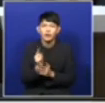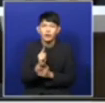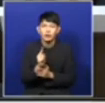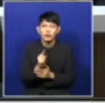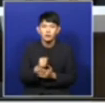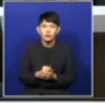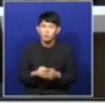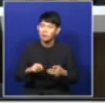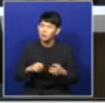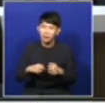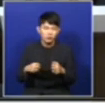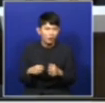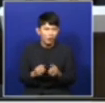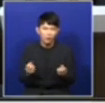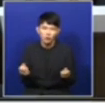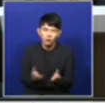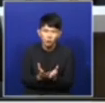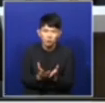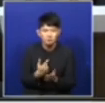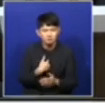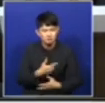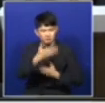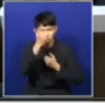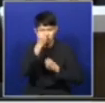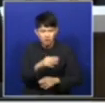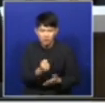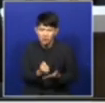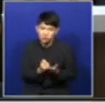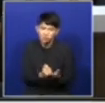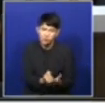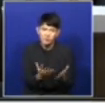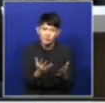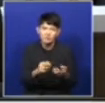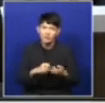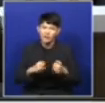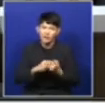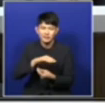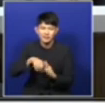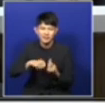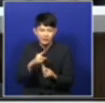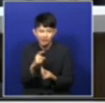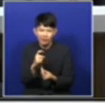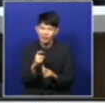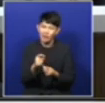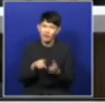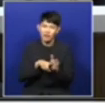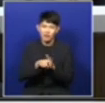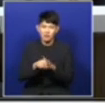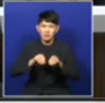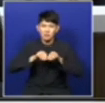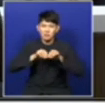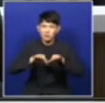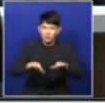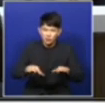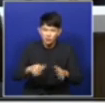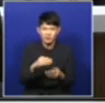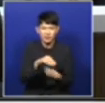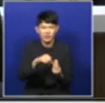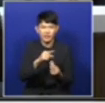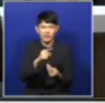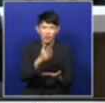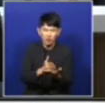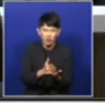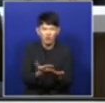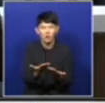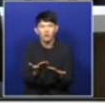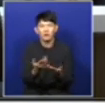ำเติมในภาวะที่เศรษฐกิจฝืดเคืองในภาวะที่การระบาดของโควิดเกิดการหยุดชะงักเงินกะสภาพคล่